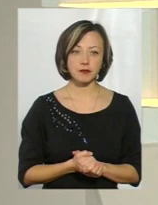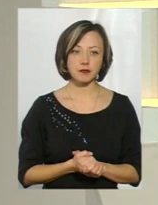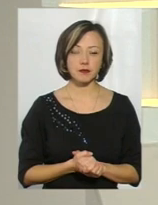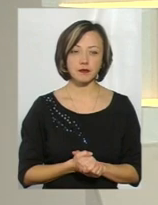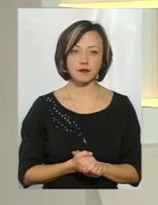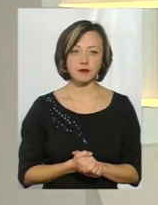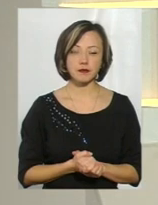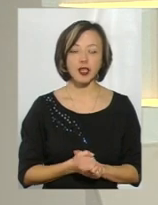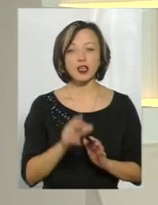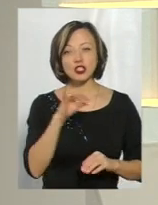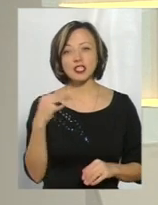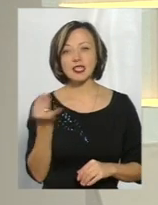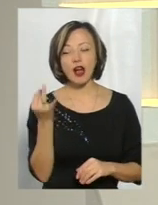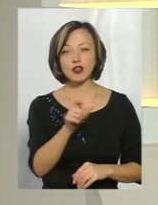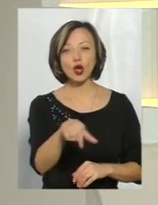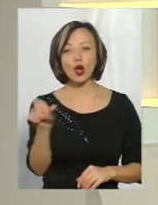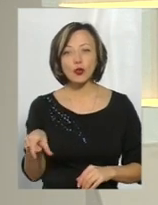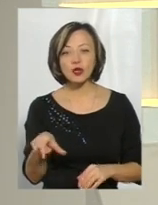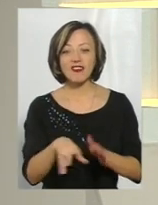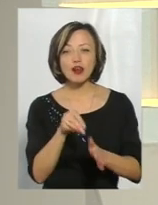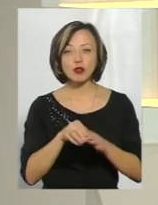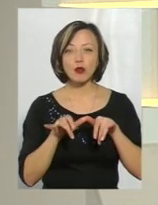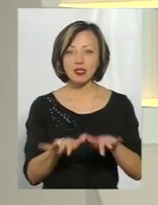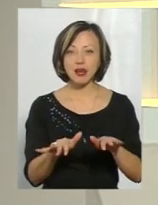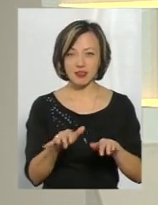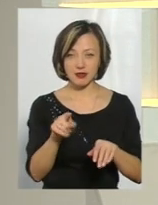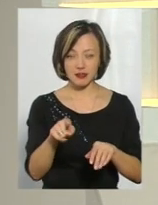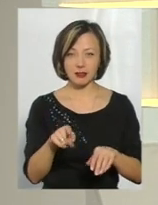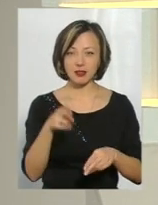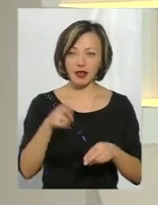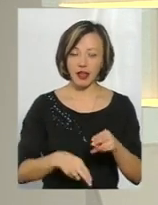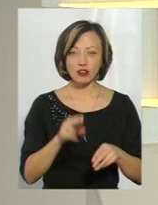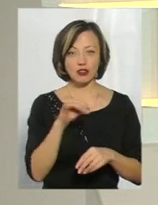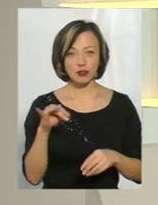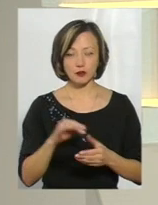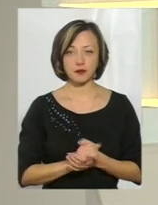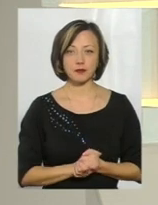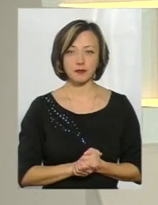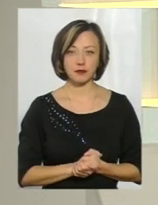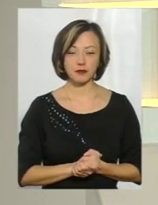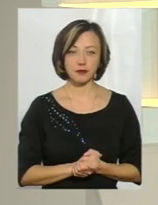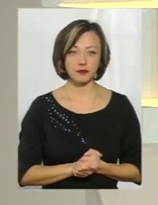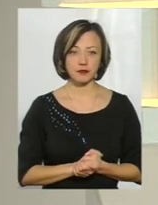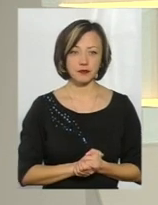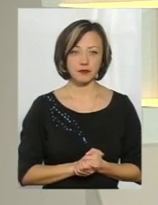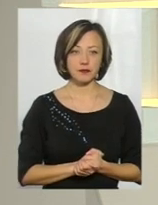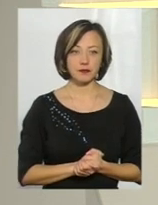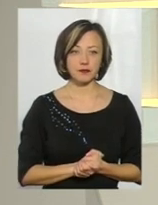погано. Чи цікавляться люди загалом виборчим процесом насамкінець? Чи ми можемо мати картину,